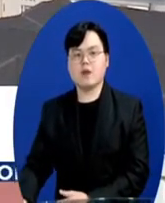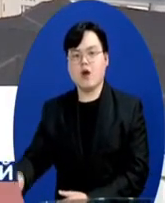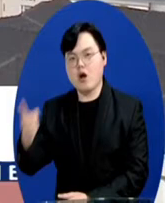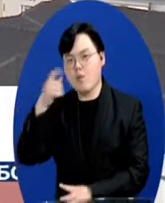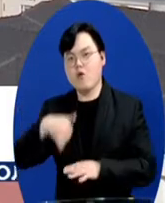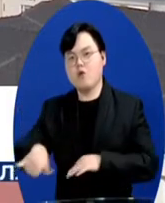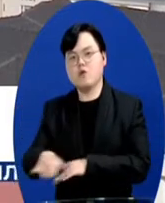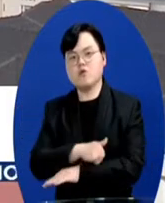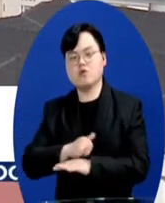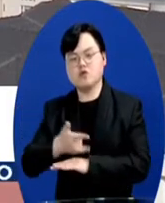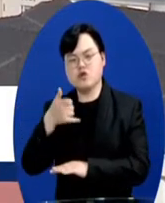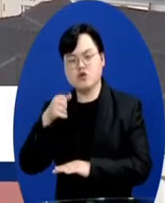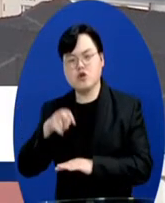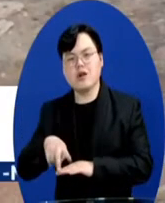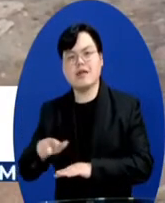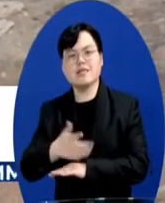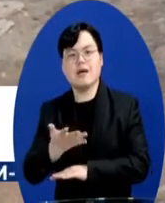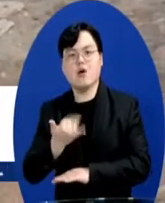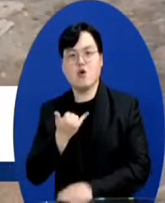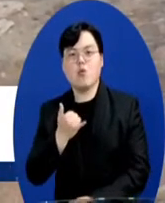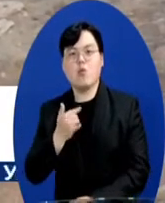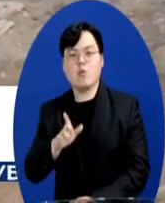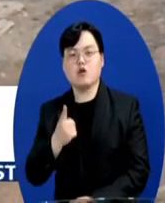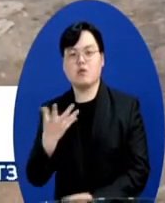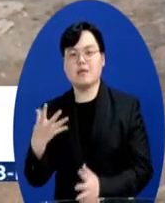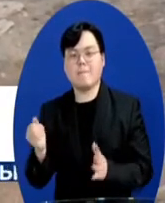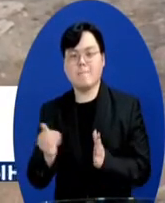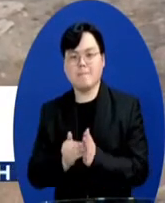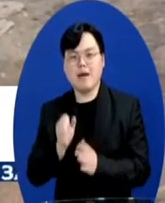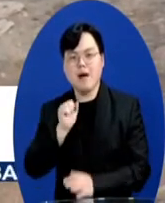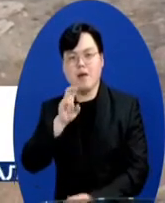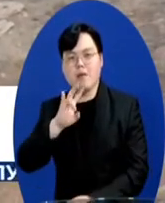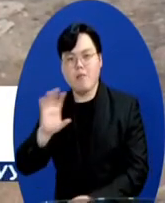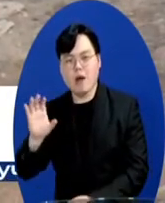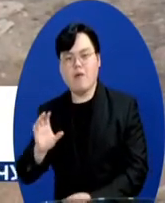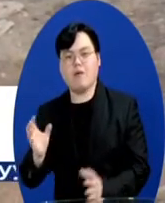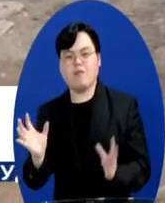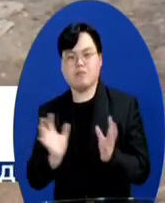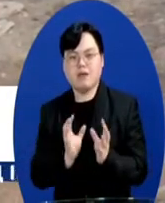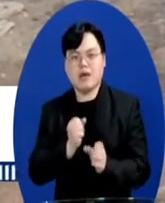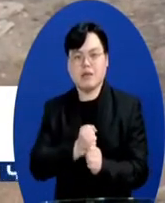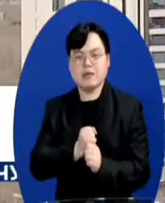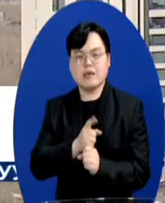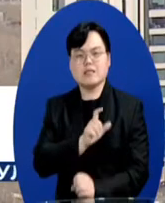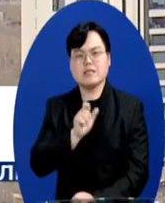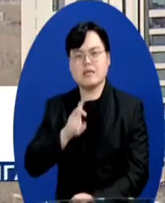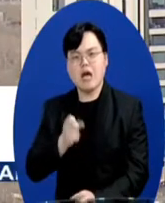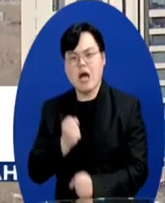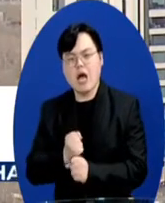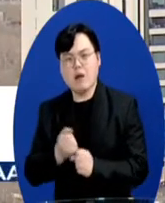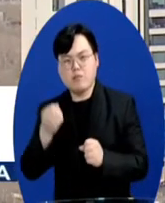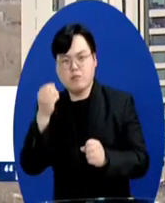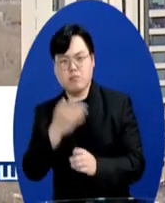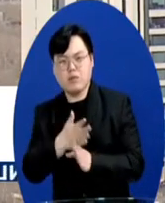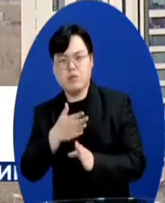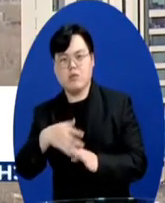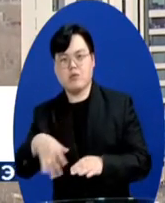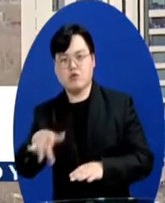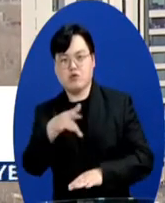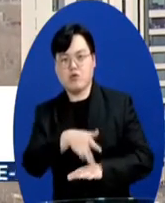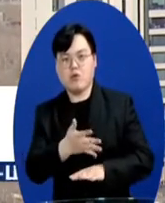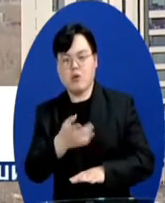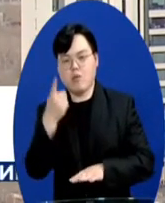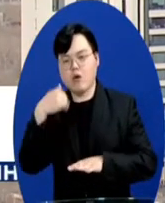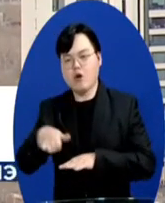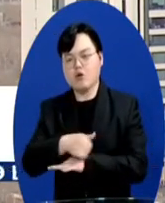Улсын эдийн засгийн гол урсгал нийслэл хотод төвлөрч 150 сая гаруй аж ахуй нэгж энд үйл ажиллагаа явуулж байна. Зах зээл, ажиллах хүчний төвлөрөл болсон нийслэл хот